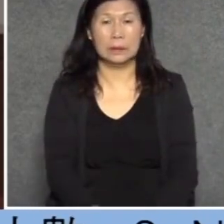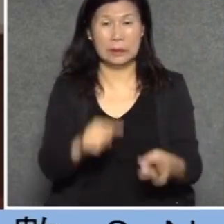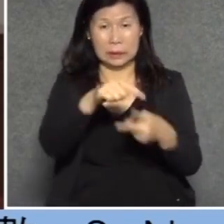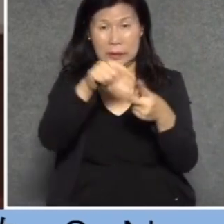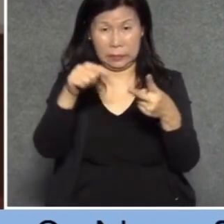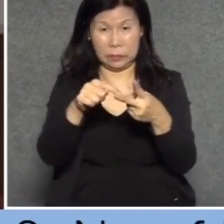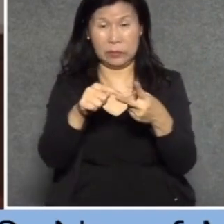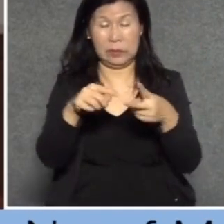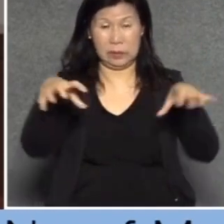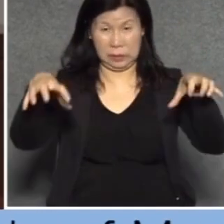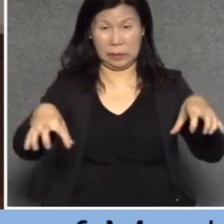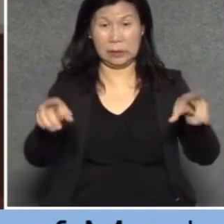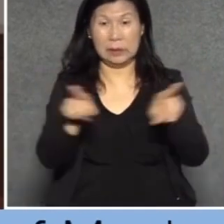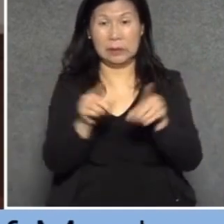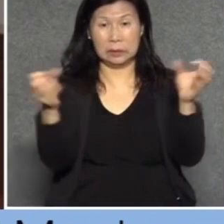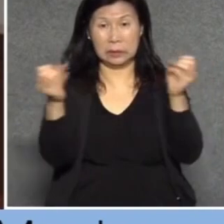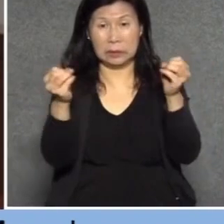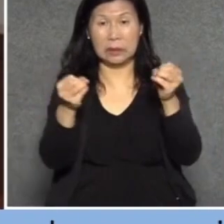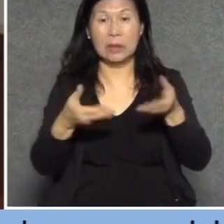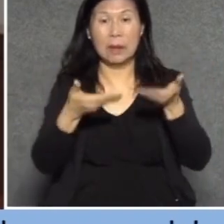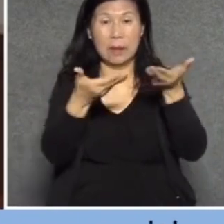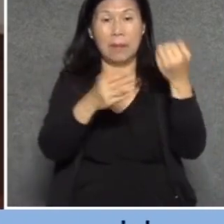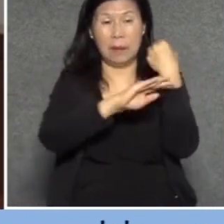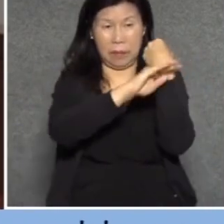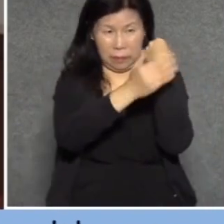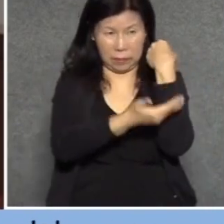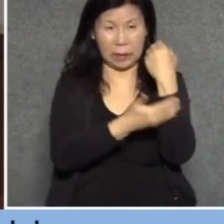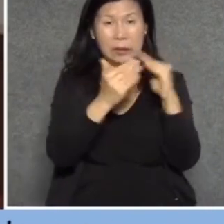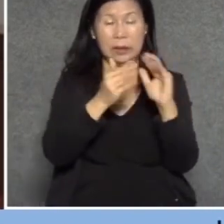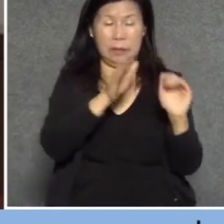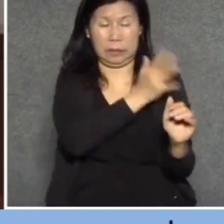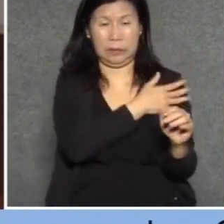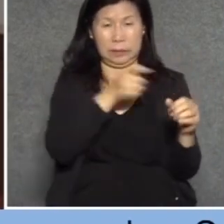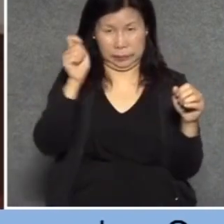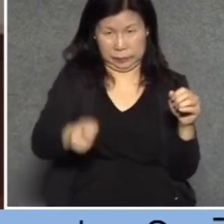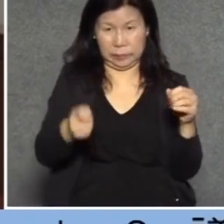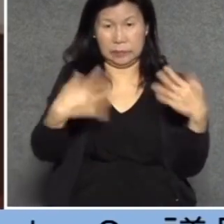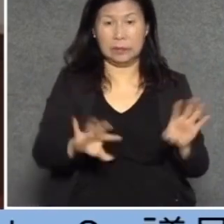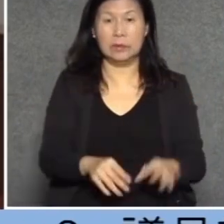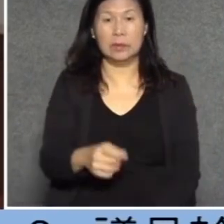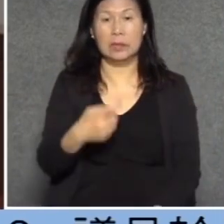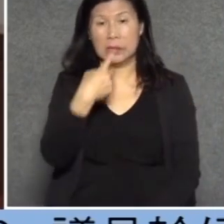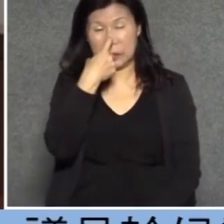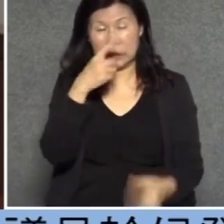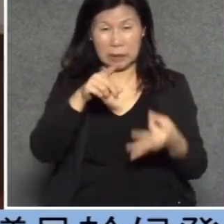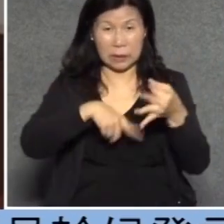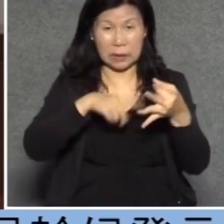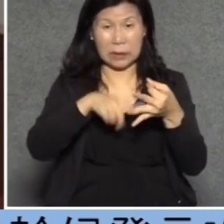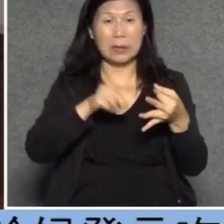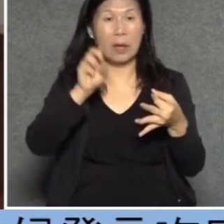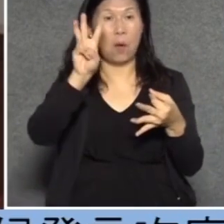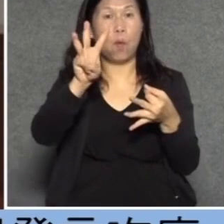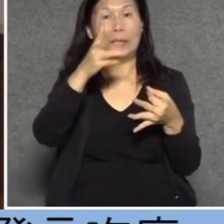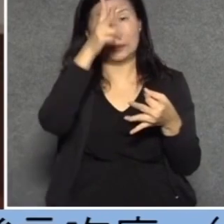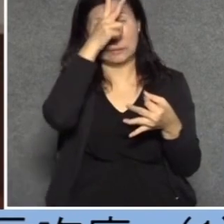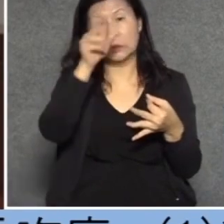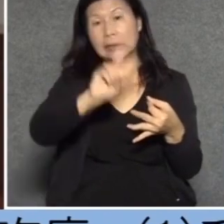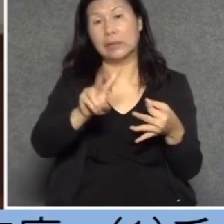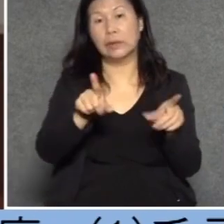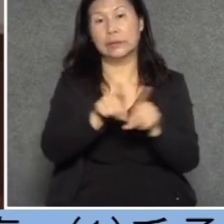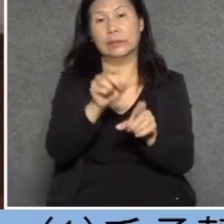就呢個金額達成協議，就應該交俾法庭去仲裁，係嘛？英格蘭啊、威爾斯政府嘅做法都係咁樣嘅，係